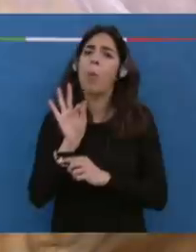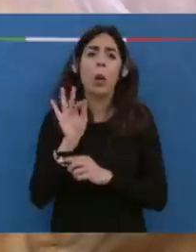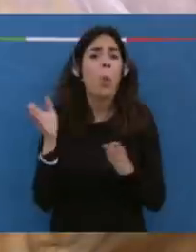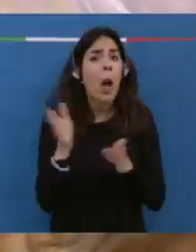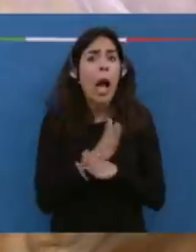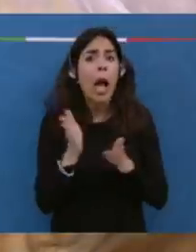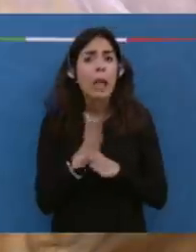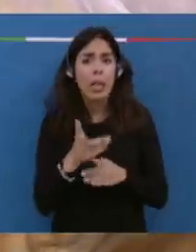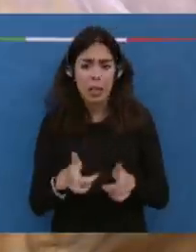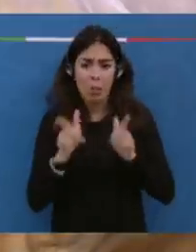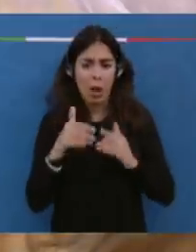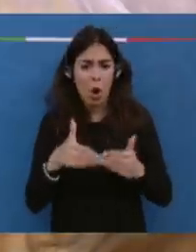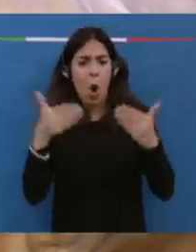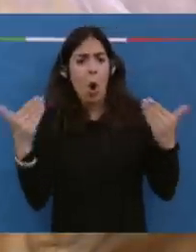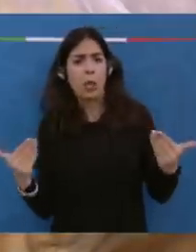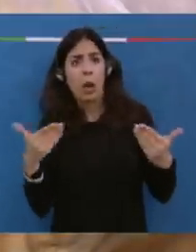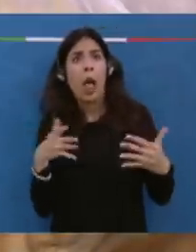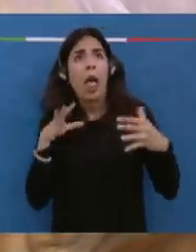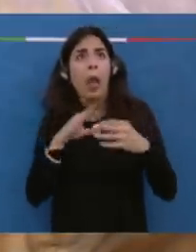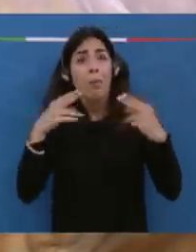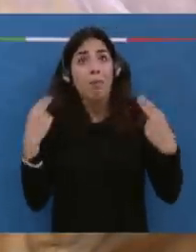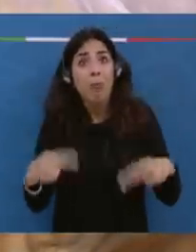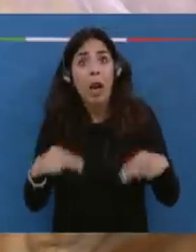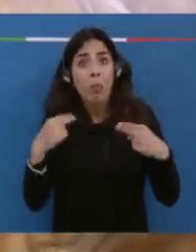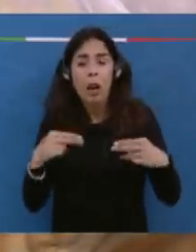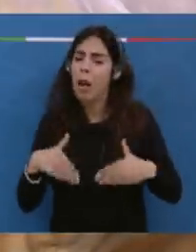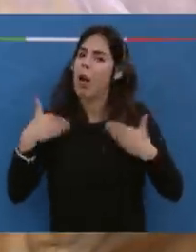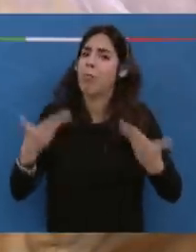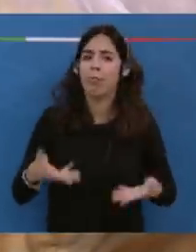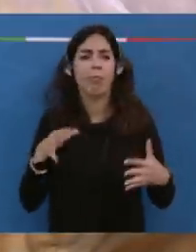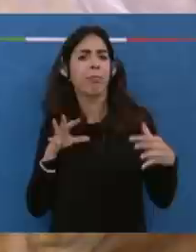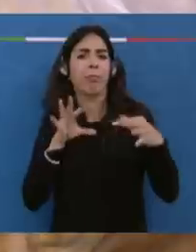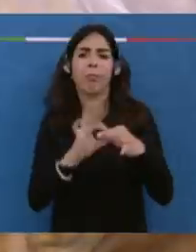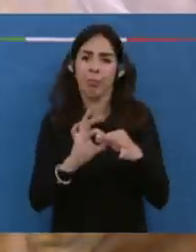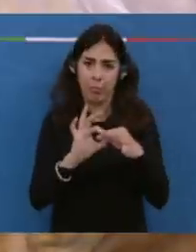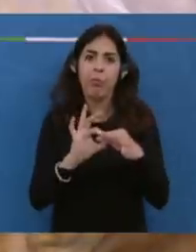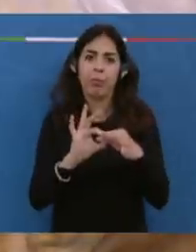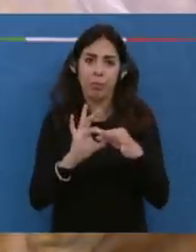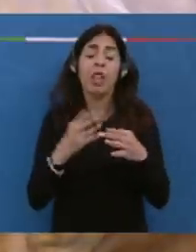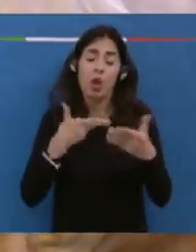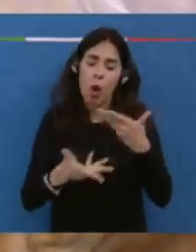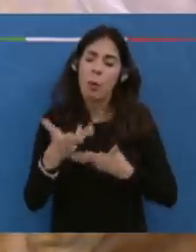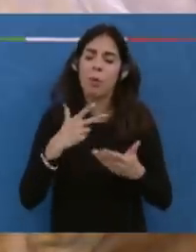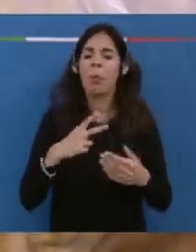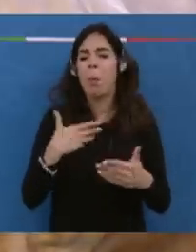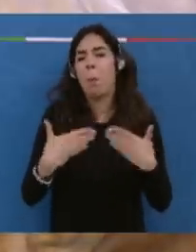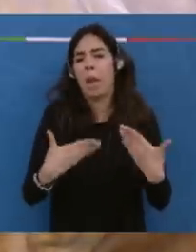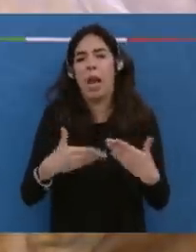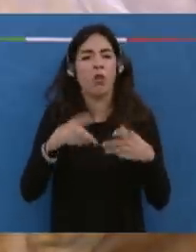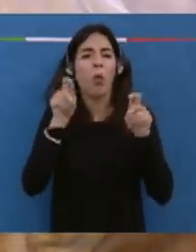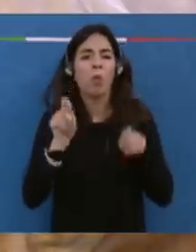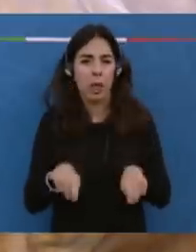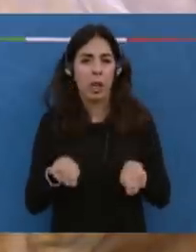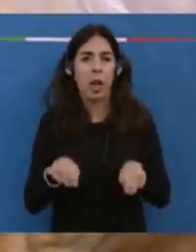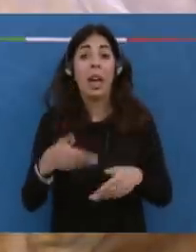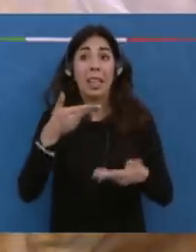alla nostra collaborazione alla quale aspiriamo di attivarla fortemente lo scambio